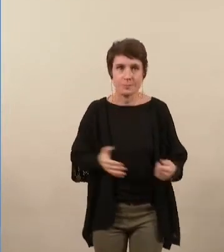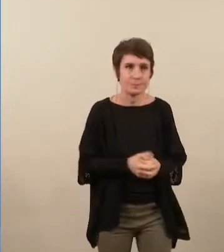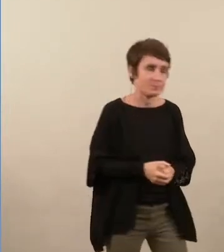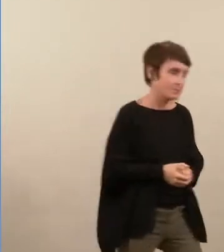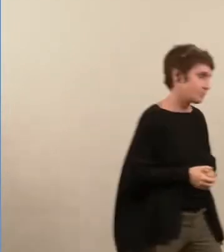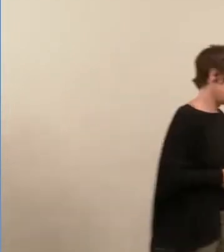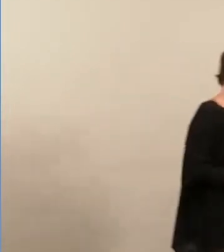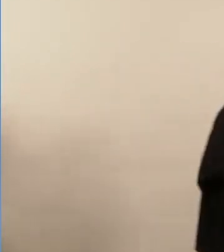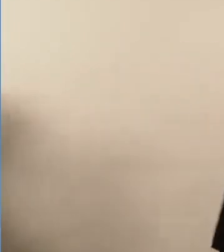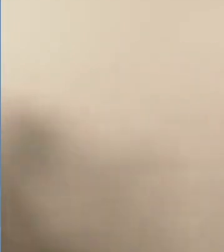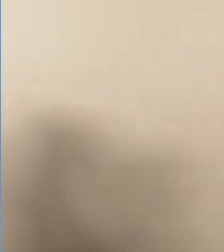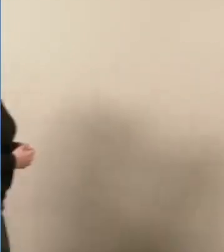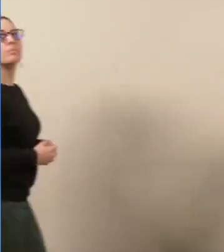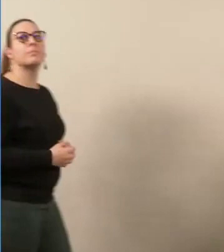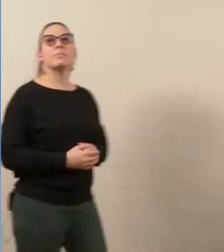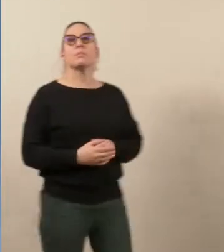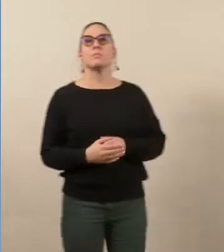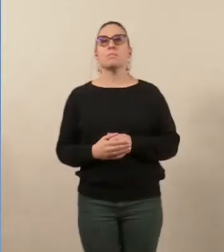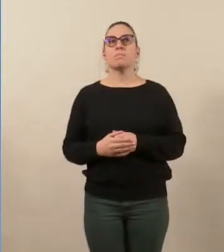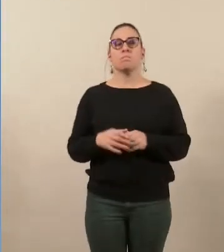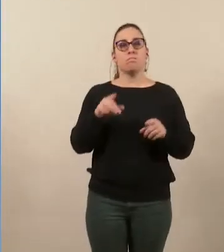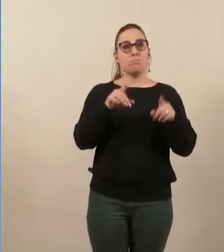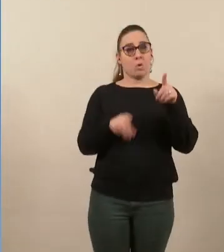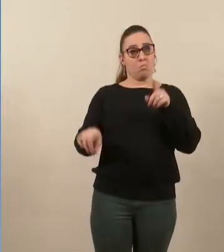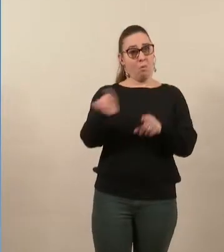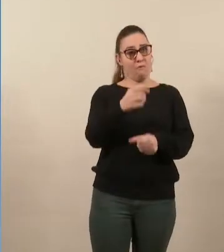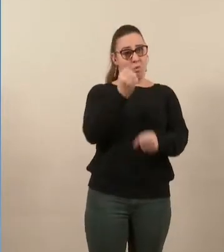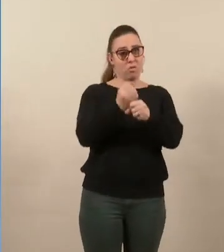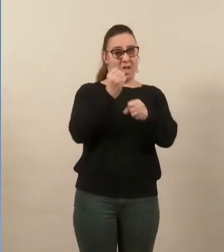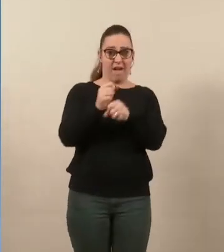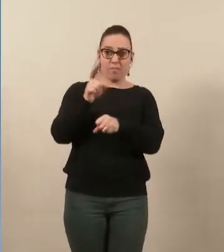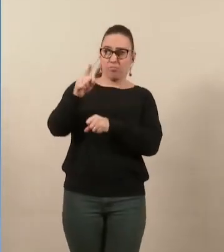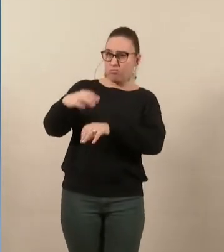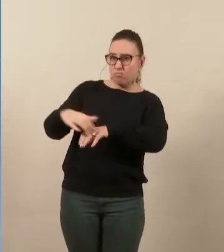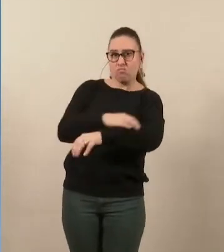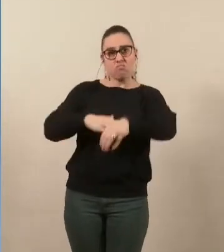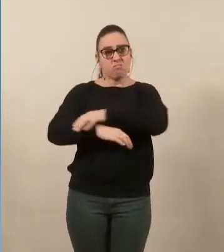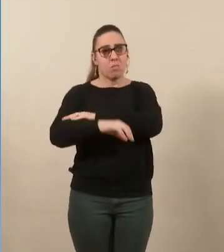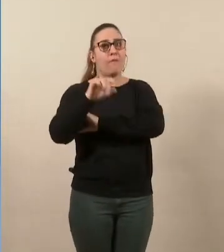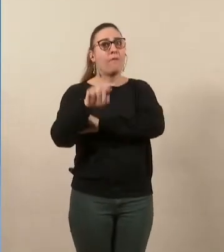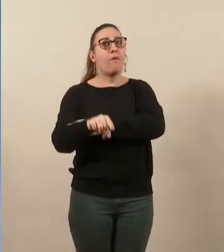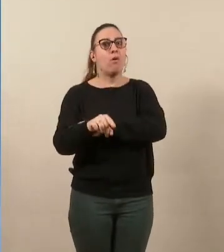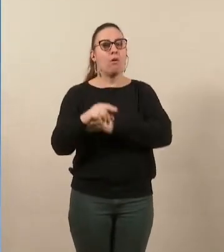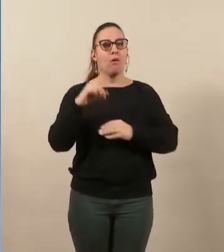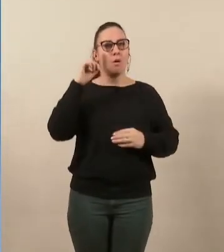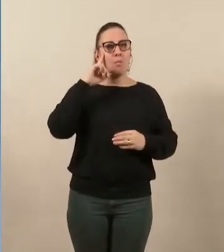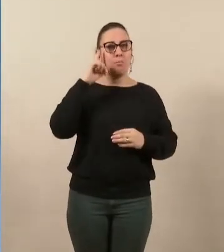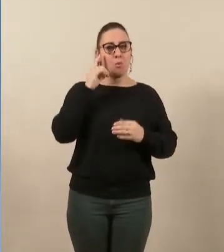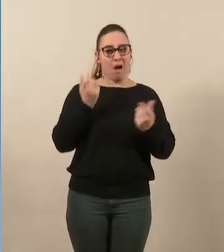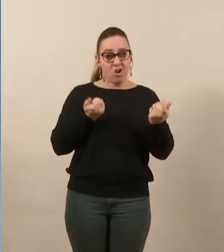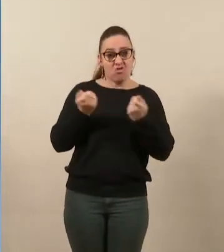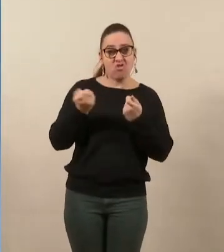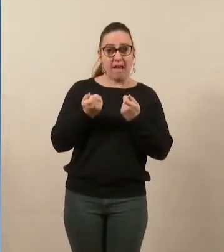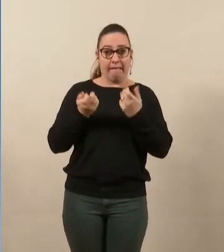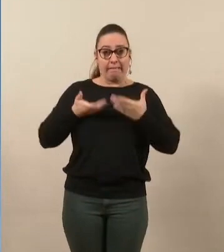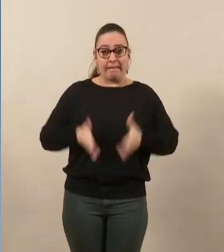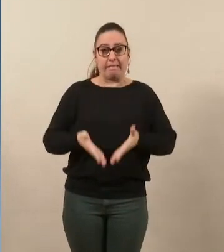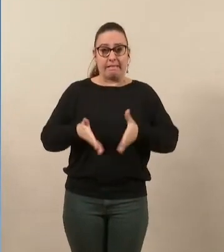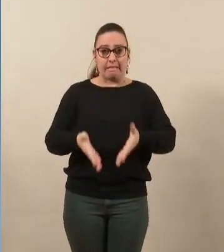Il n'appartient qu'à vous d'engager ce travail, car plus nous attendrons, plus les mesures à prendre s'avéreront